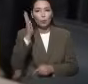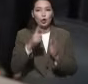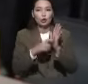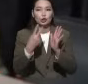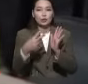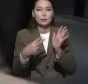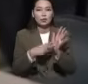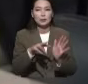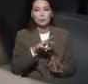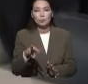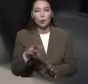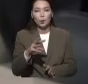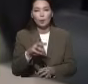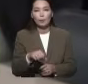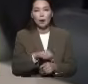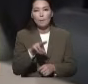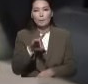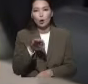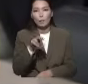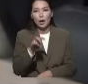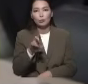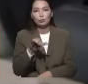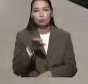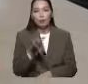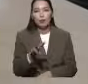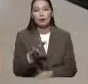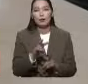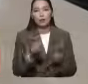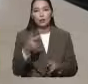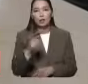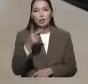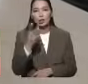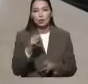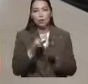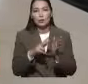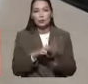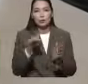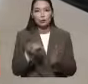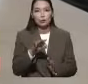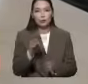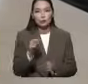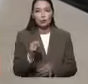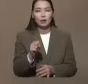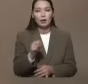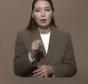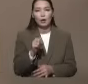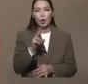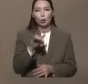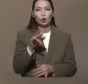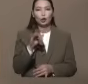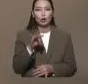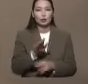метр пропан, бутан секілді тауарлы газ, 218,5 мың тонна түйіршіктелген күкірт шығатын болады. Жоба